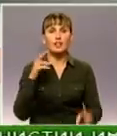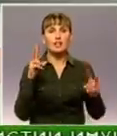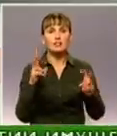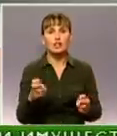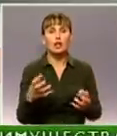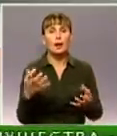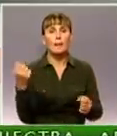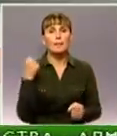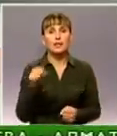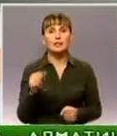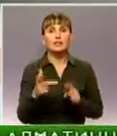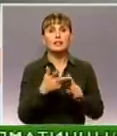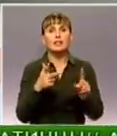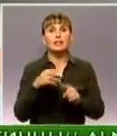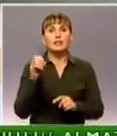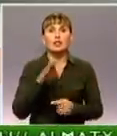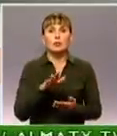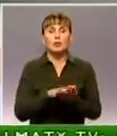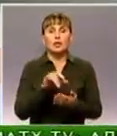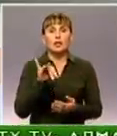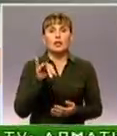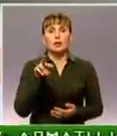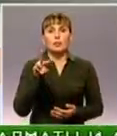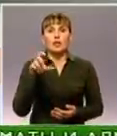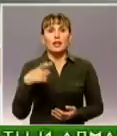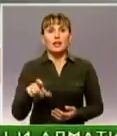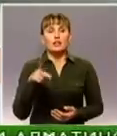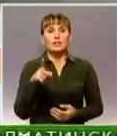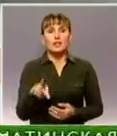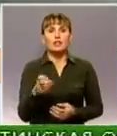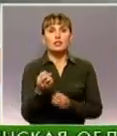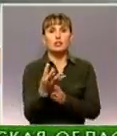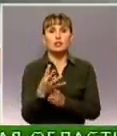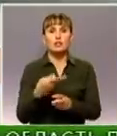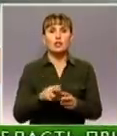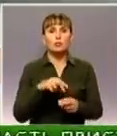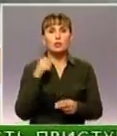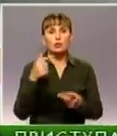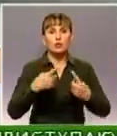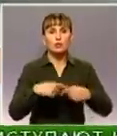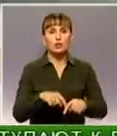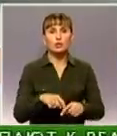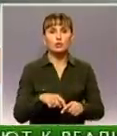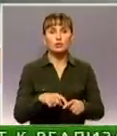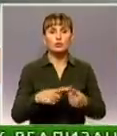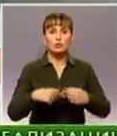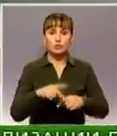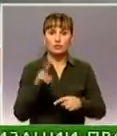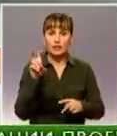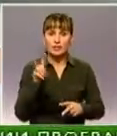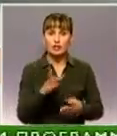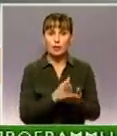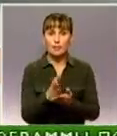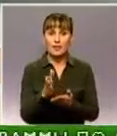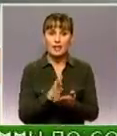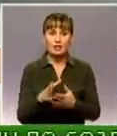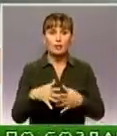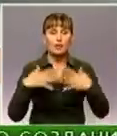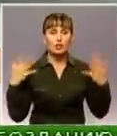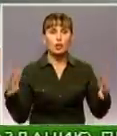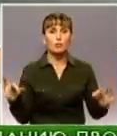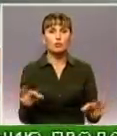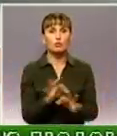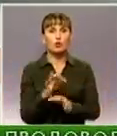В Алматы назвали обладателей третьей евразийской премии MA2014. В этом году организаторы учредили 20 номинаций.